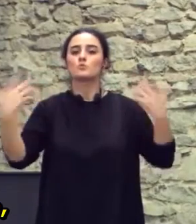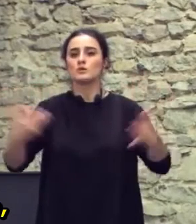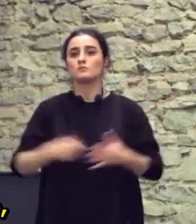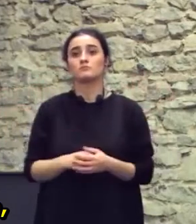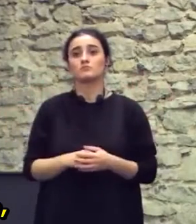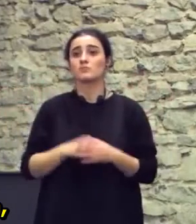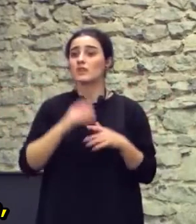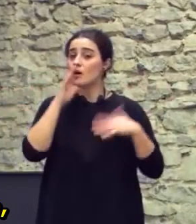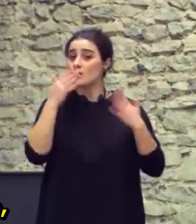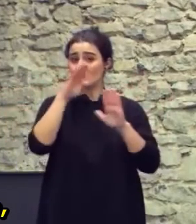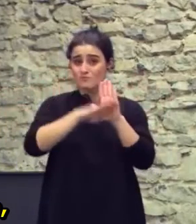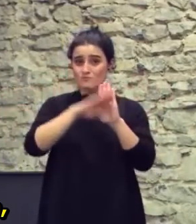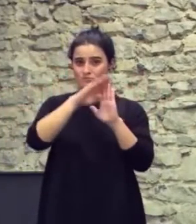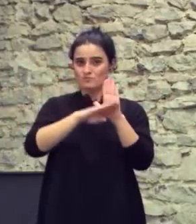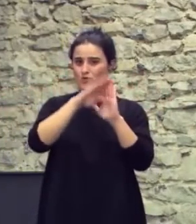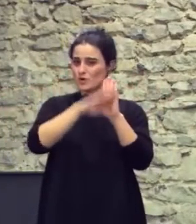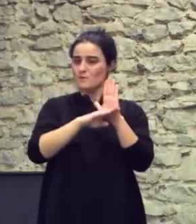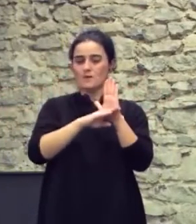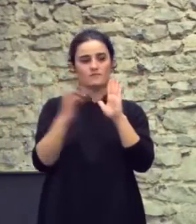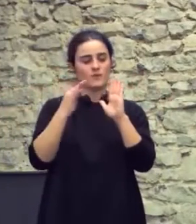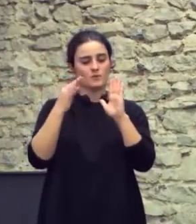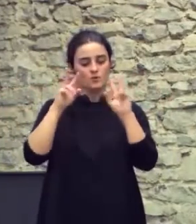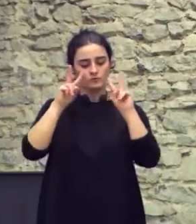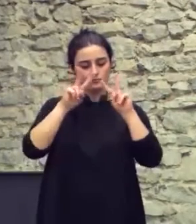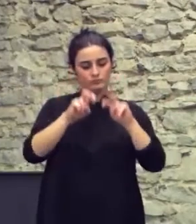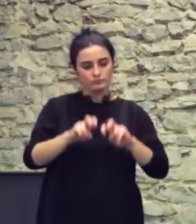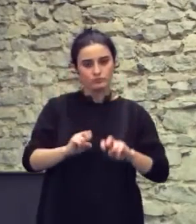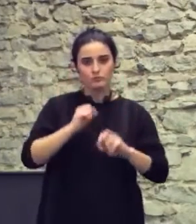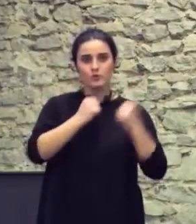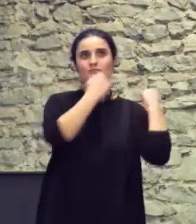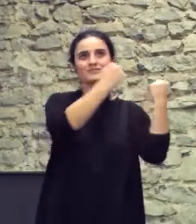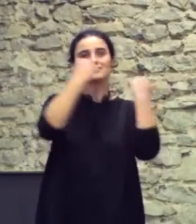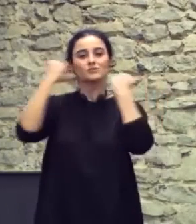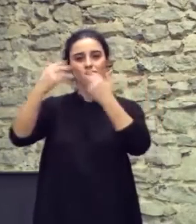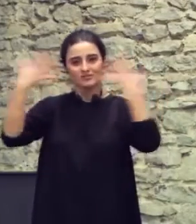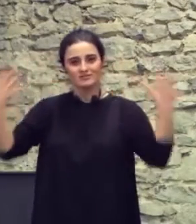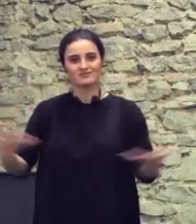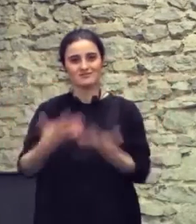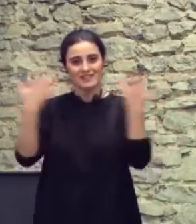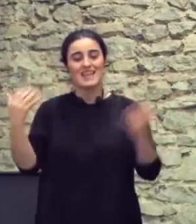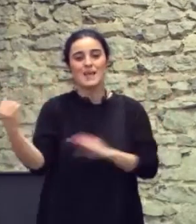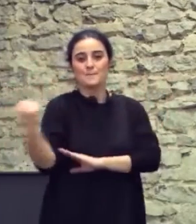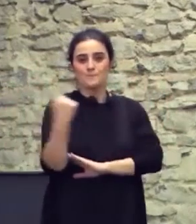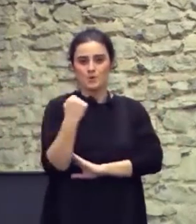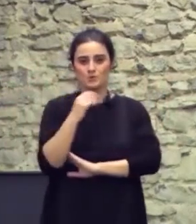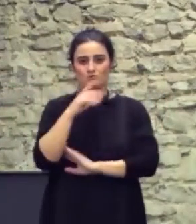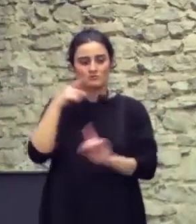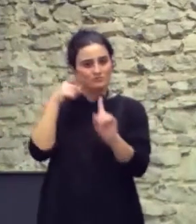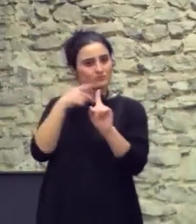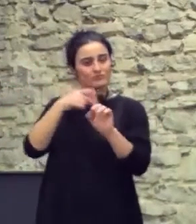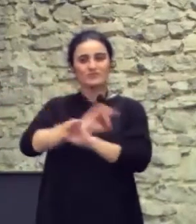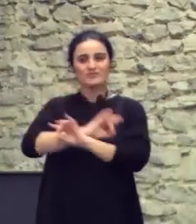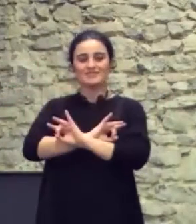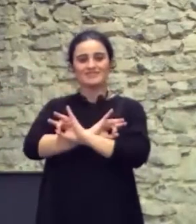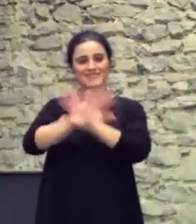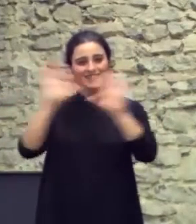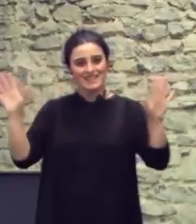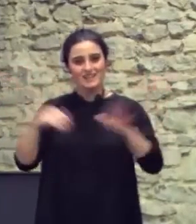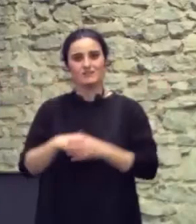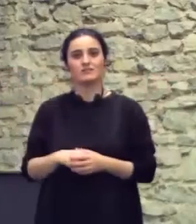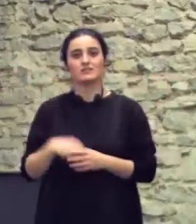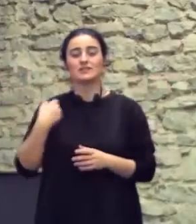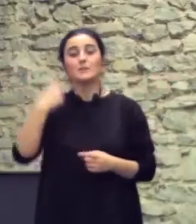egun dauden programen mapa egitea, instituzio desberdinetatik bultzatuta. Helburu zehatz batekin, jakitea